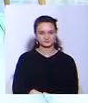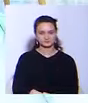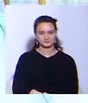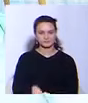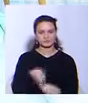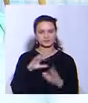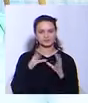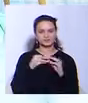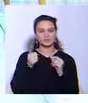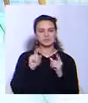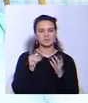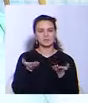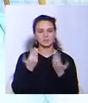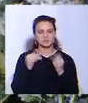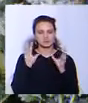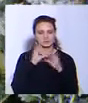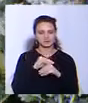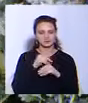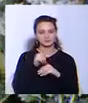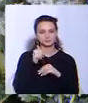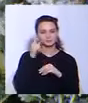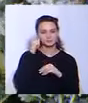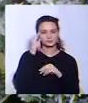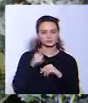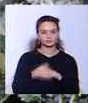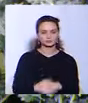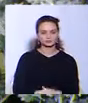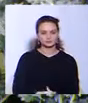კარგად რა გამოსდით? შენ როგორ ფიქრობ?